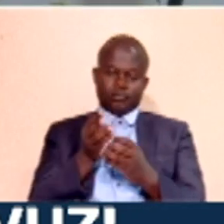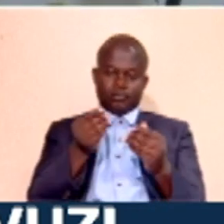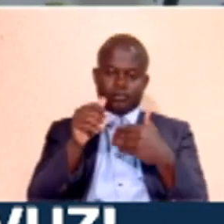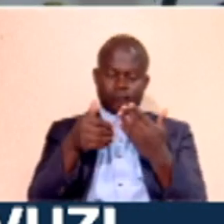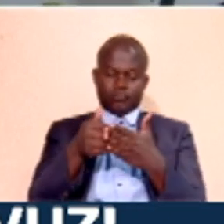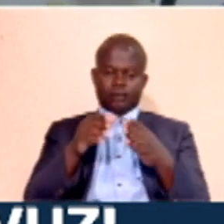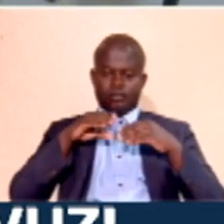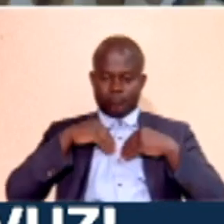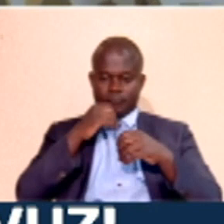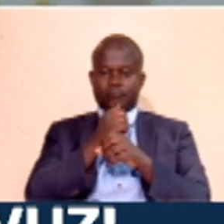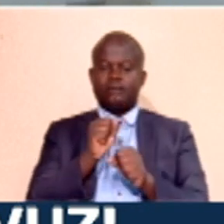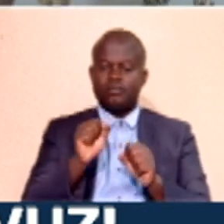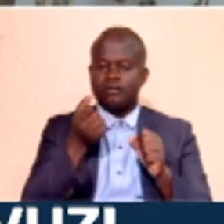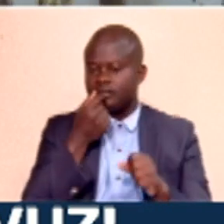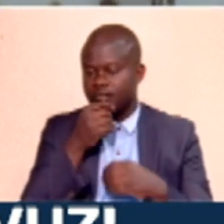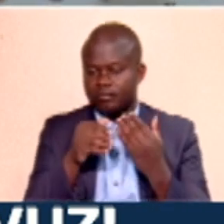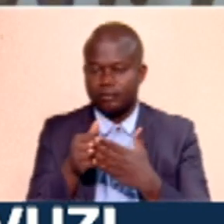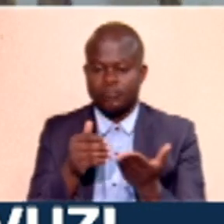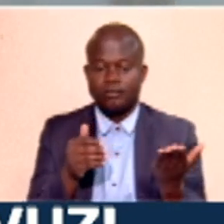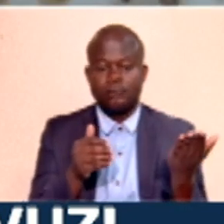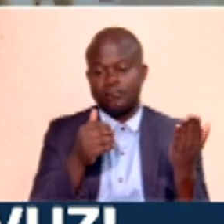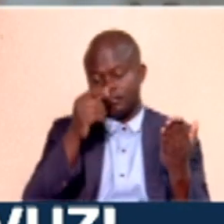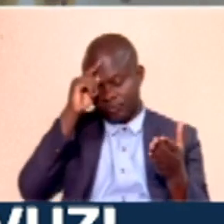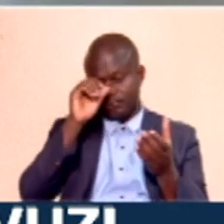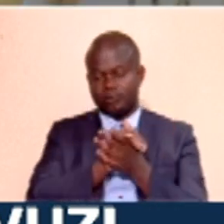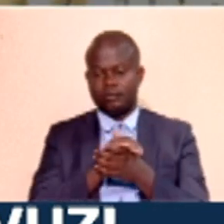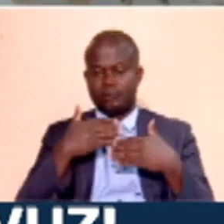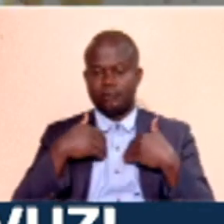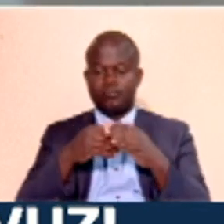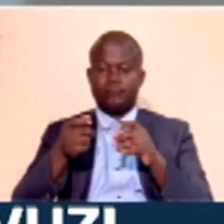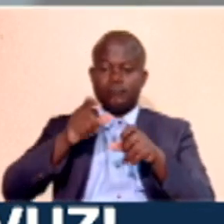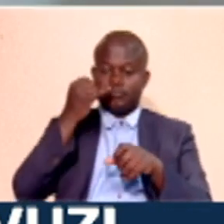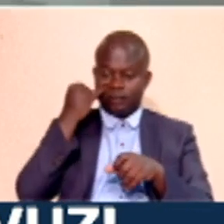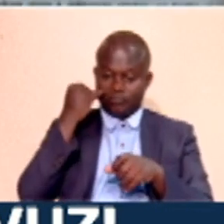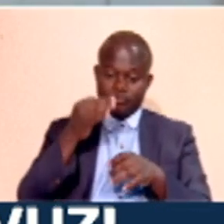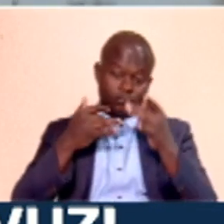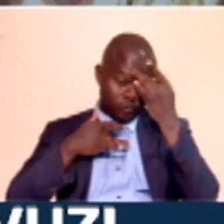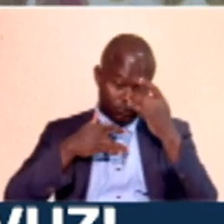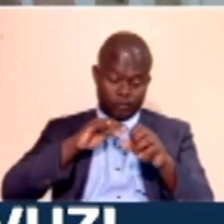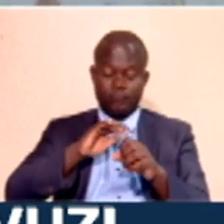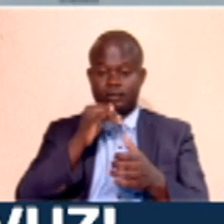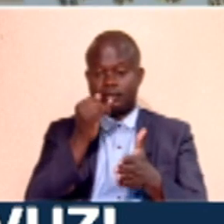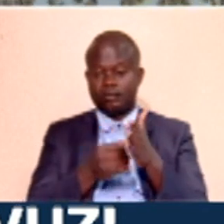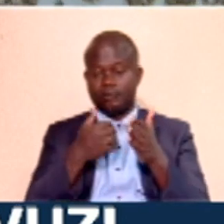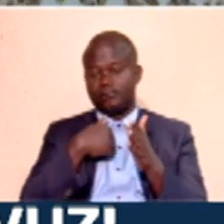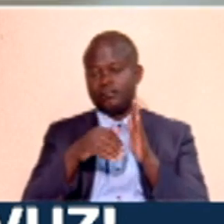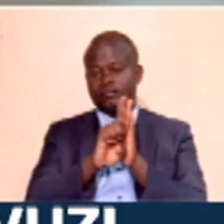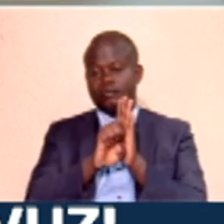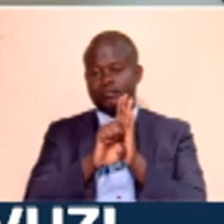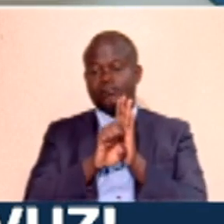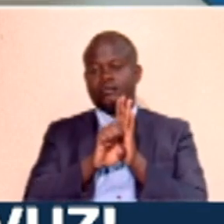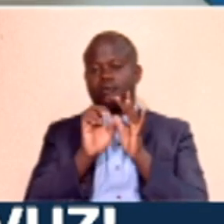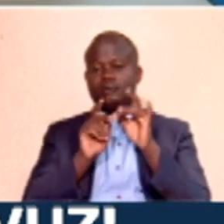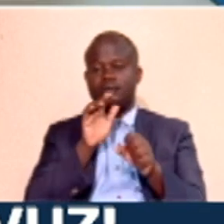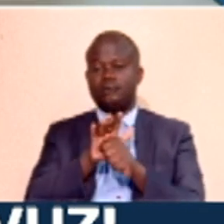gufata imiti isanzwe ikamufasha kuba icyizere cy'ubuzima kiyongera. Niba ari ubwandu bw'agakoresha dufite ingero